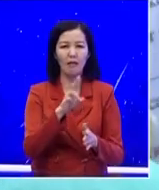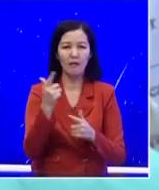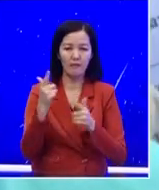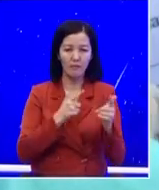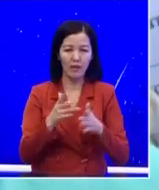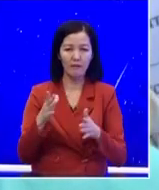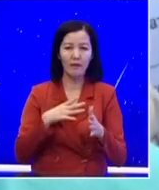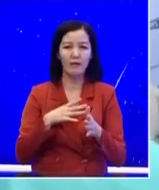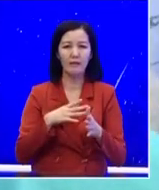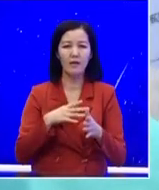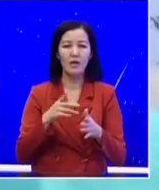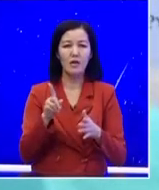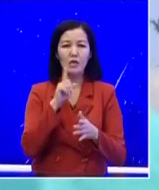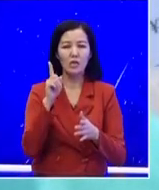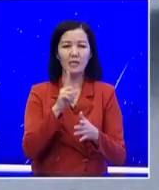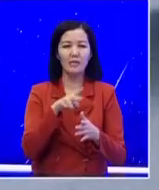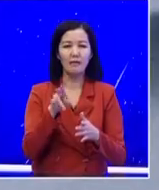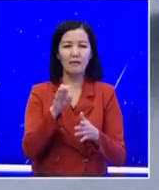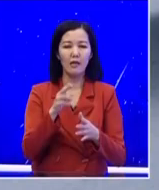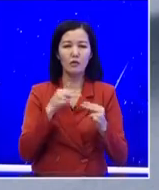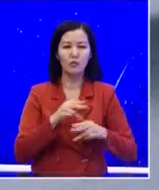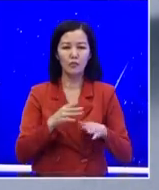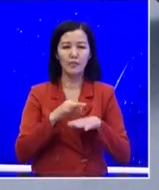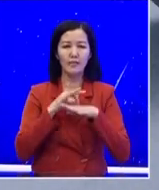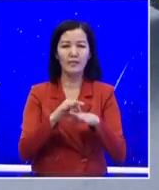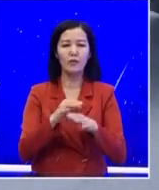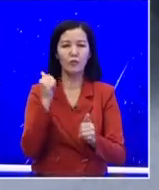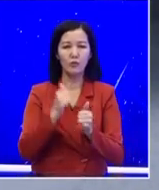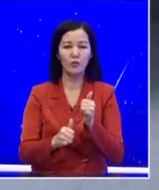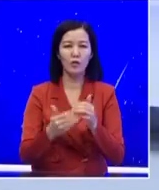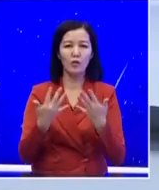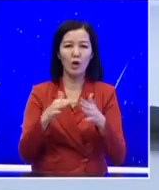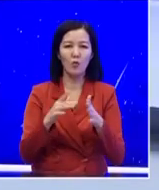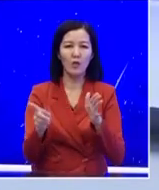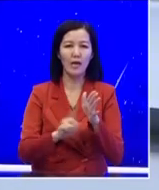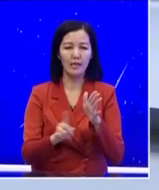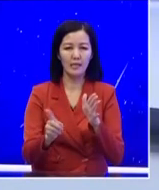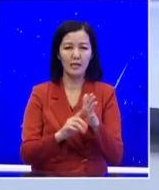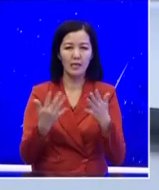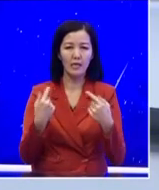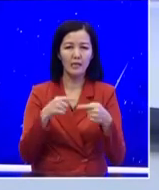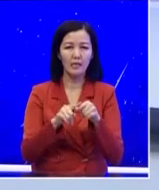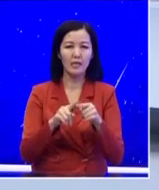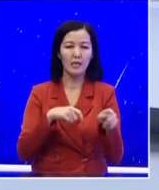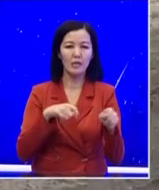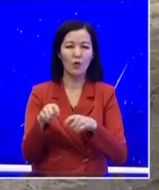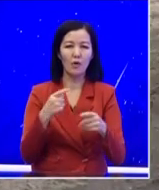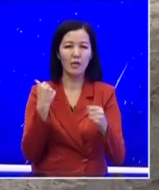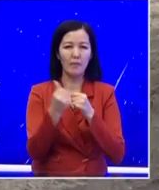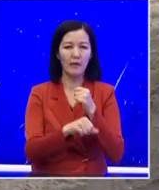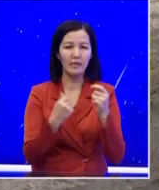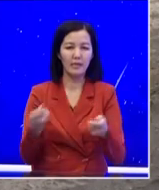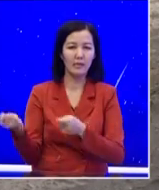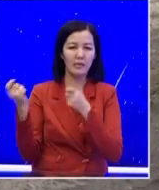дайындалды. Ол бойынша жасыл дәліз жұмыс істейді. Күнделікті елді мекен арасында қатынайтын шаруашылық техникалары тауарлық